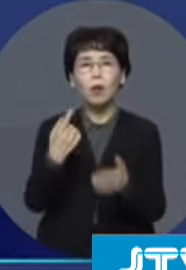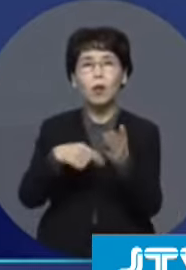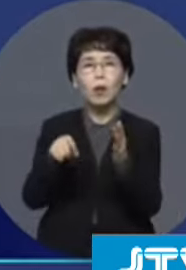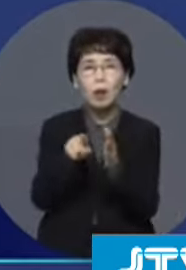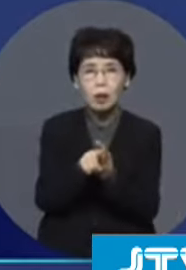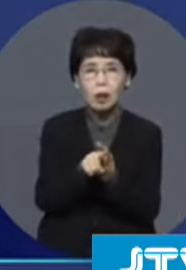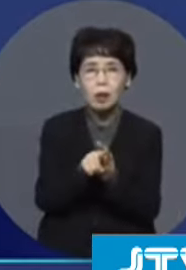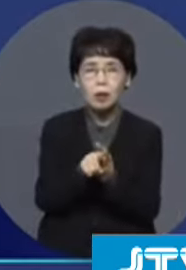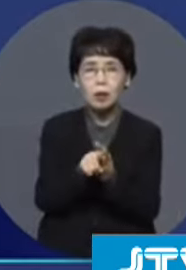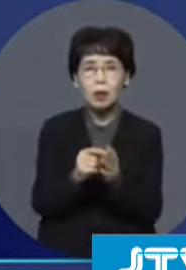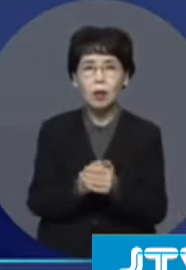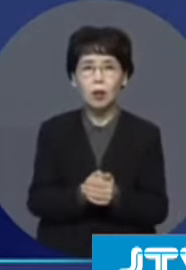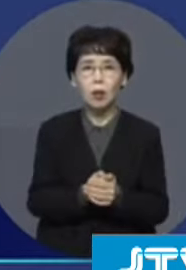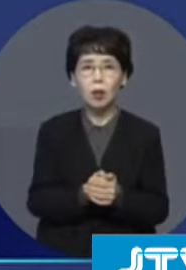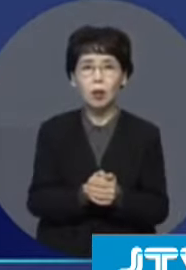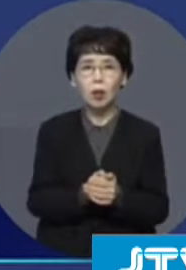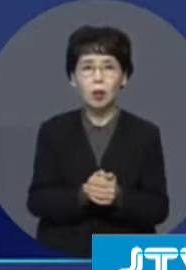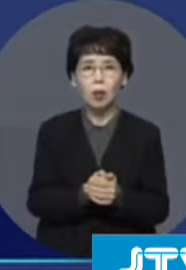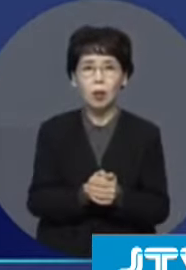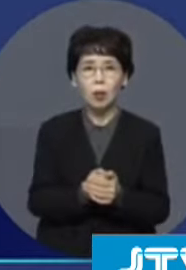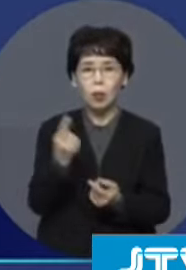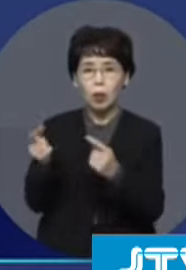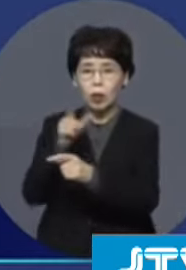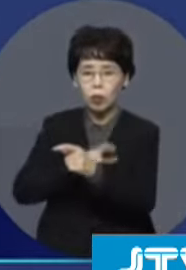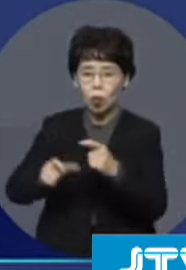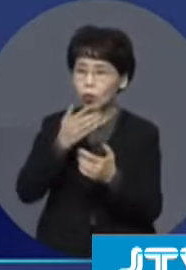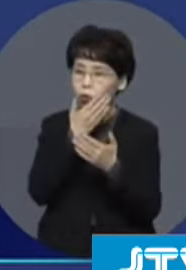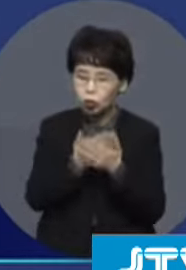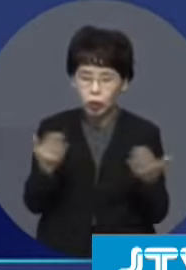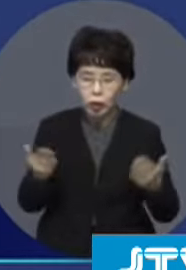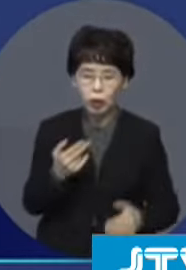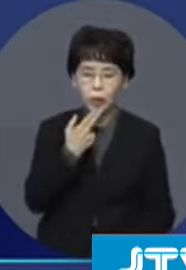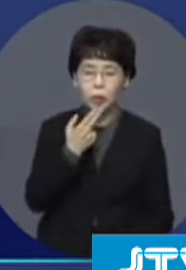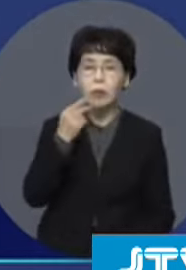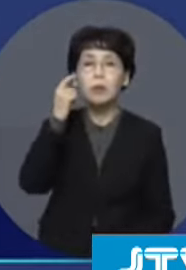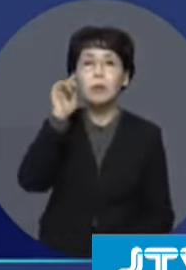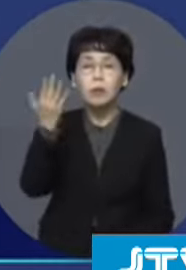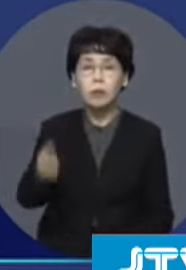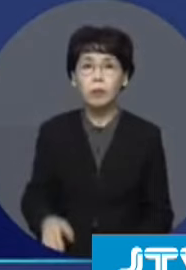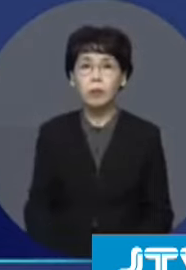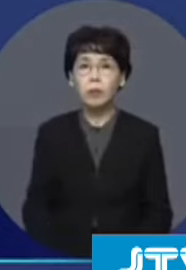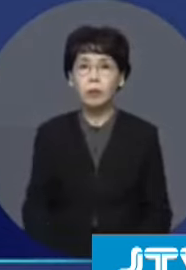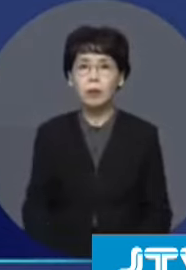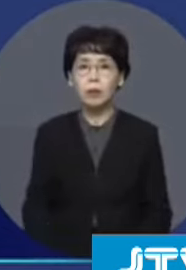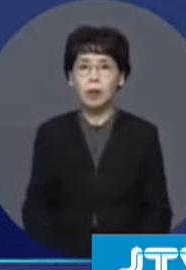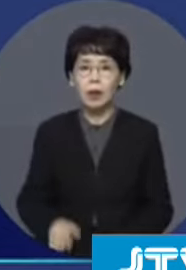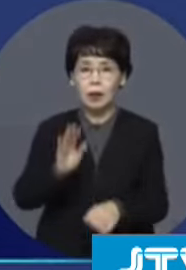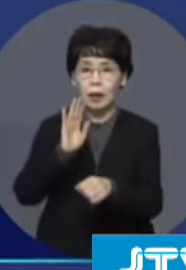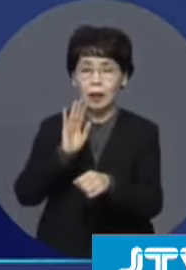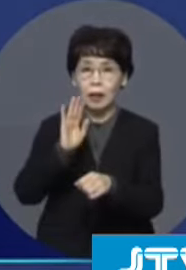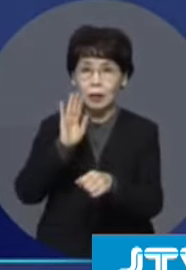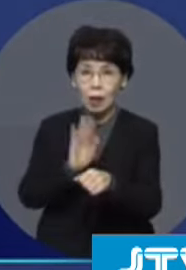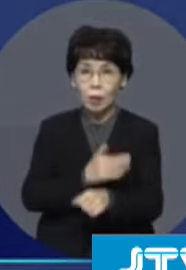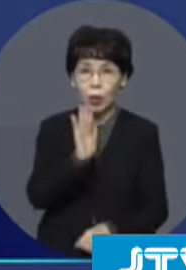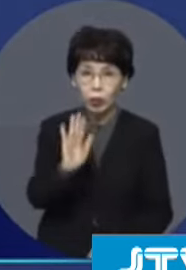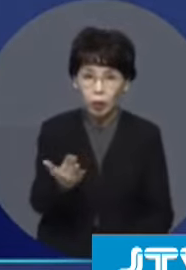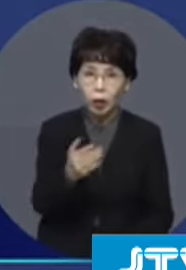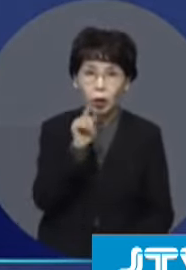위해서 하는 것보다 더 중요한 일은 없다고 생각합니다. 지적할 부분은